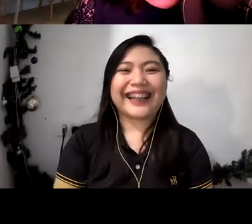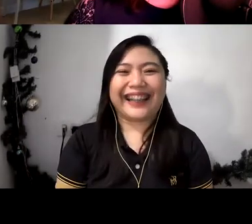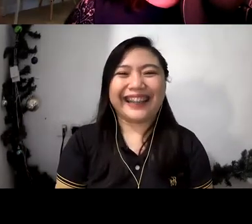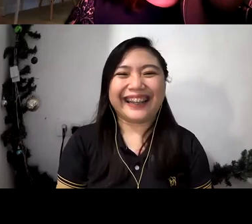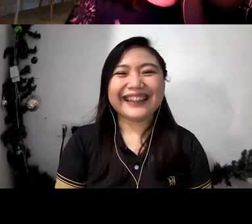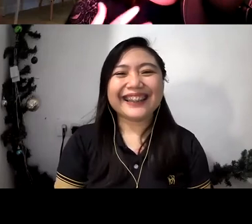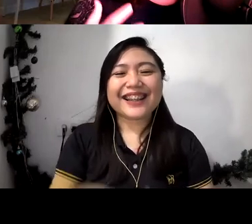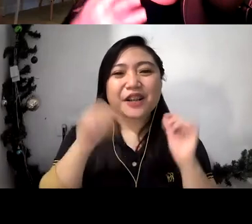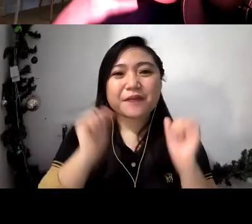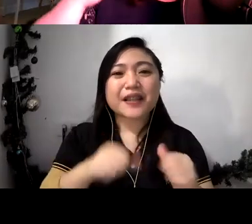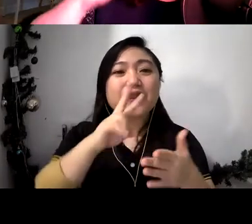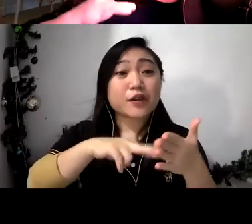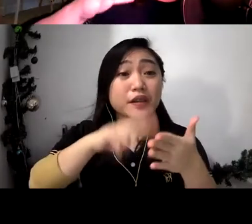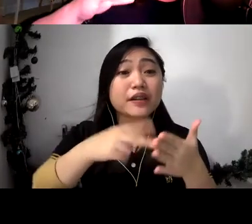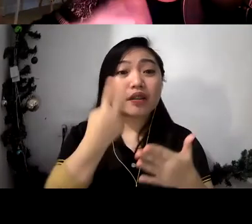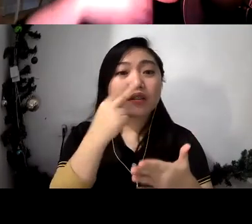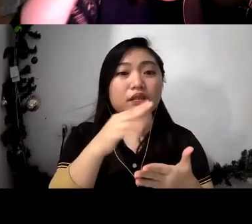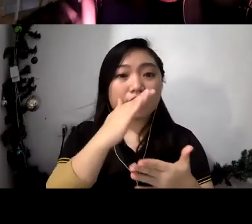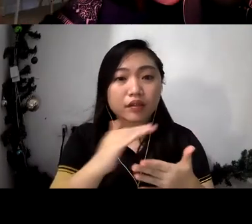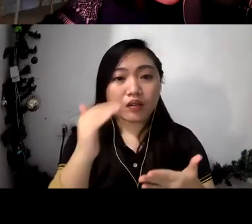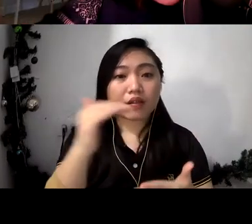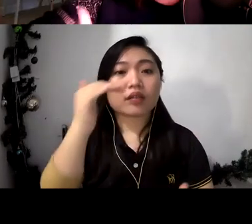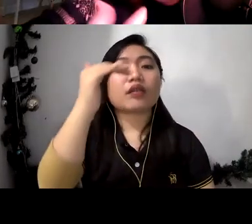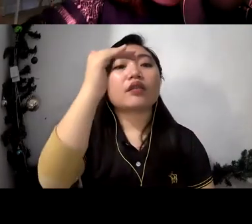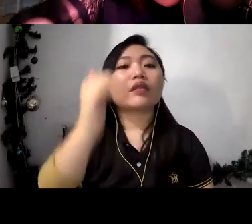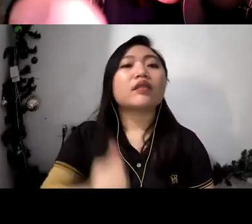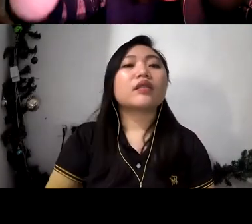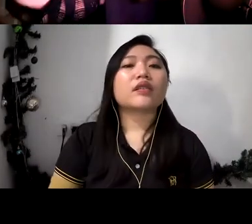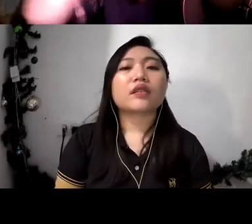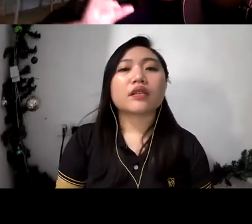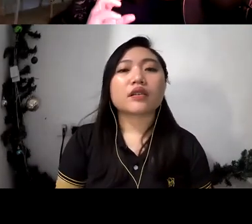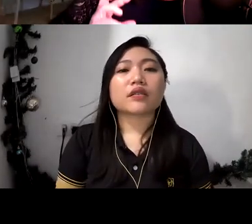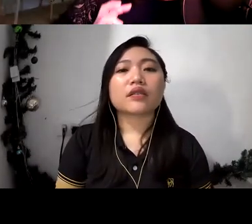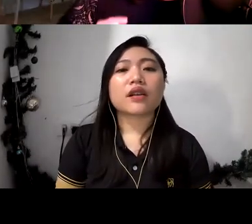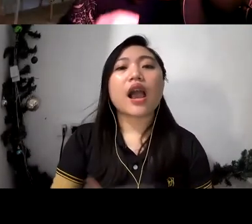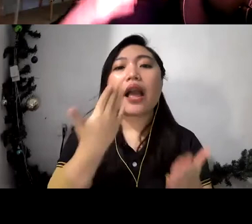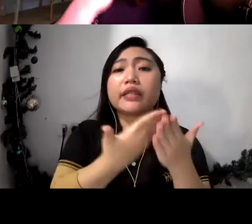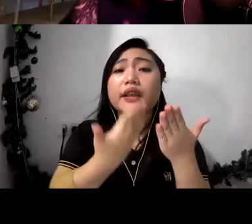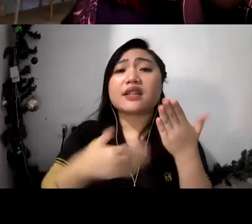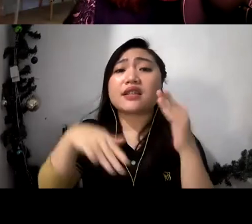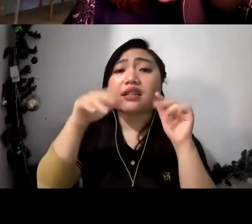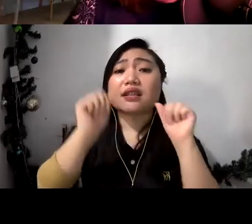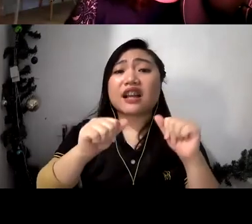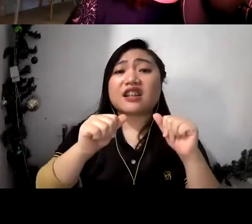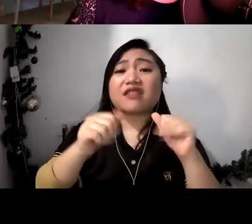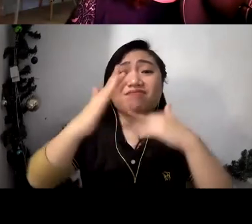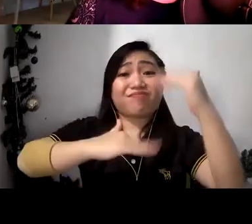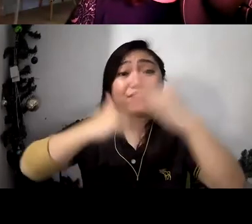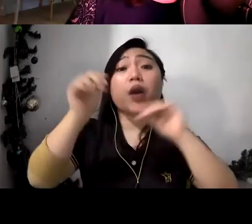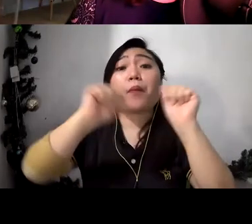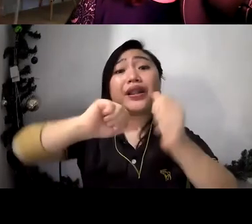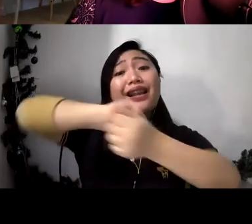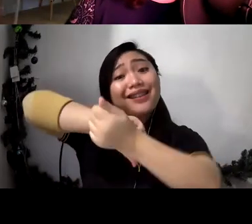back, no? And you see na things that are constructed can be deconstructed, no? Pwede nating mabago. Pwede